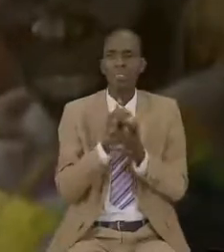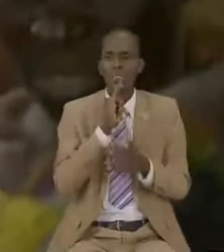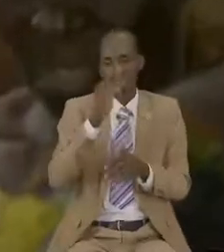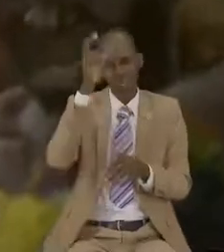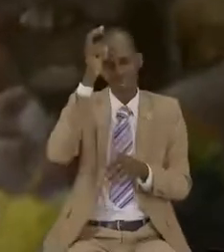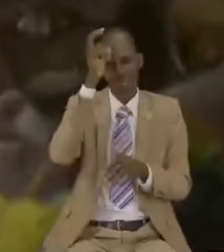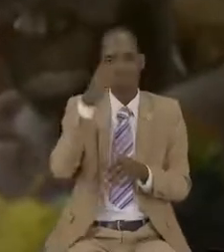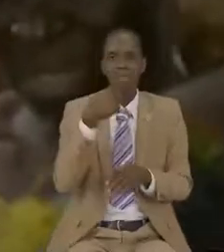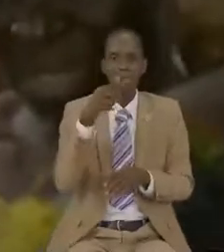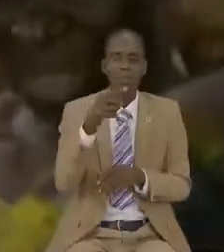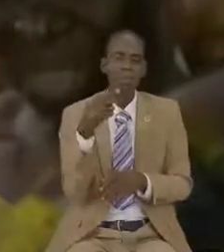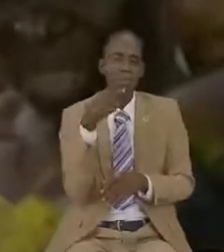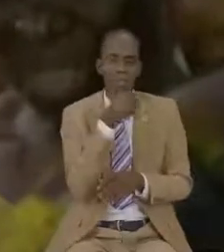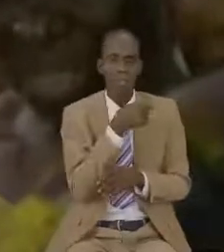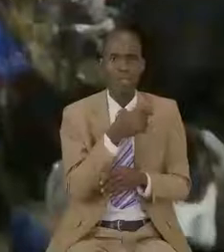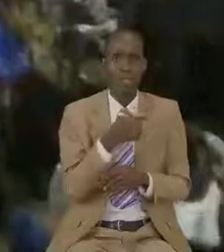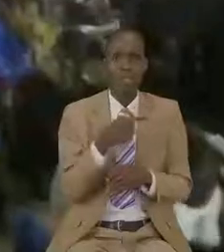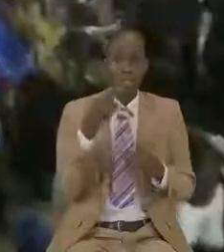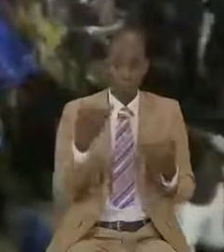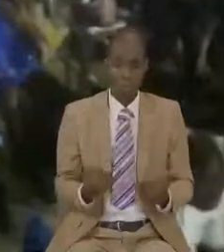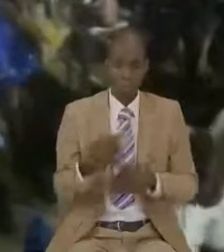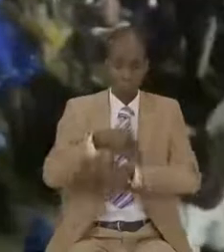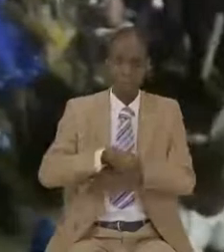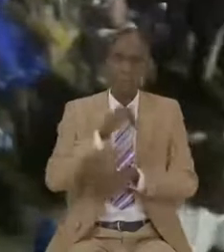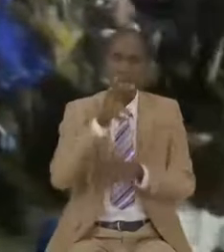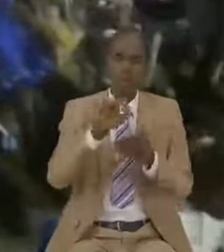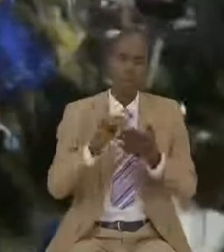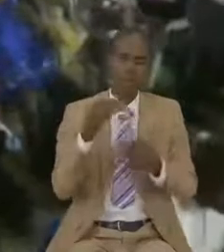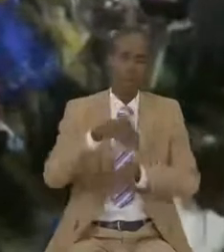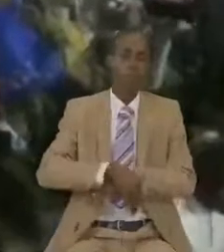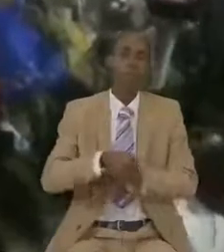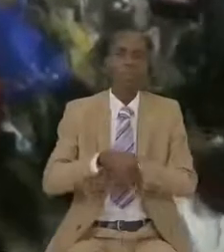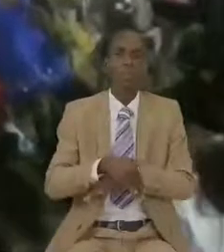Si vous avez fini, n'est pas tout. Soyons en esprit de prière pour la suite.